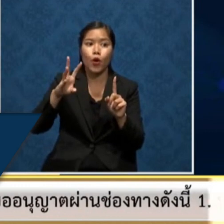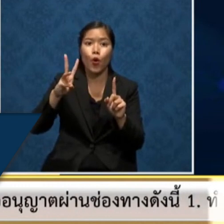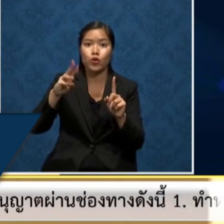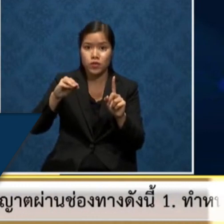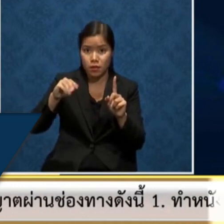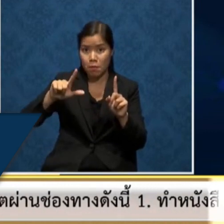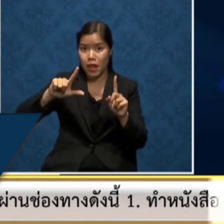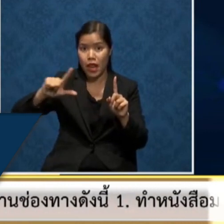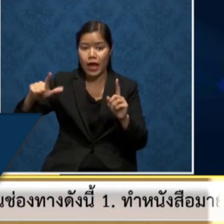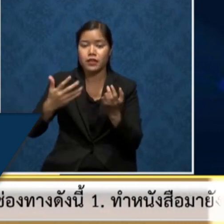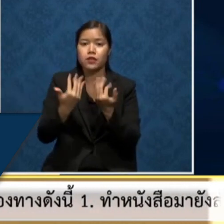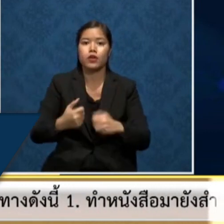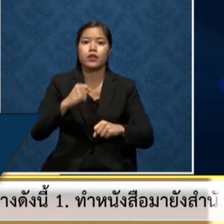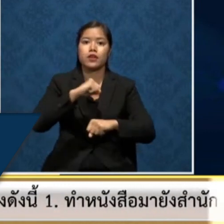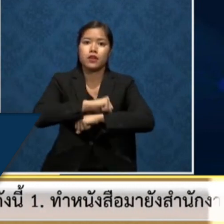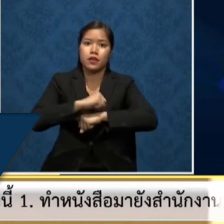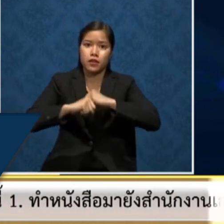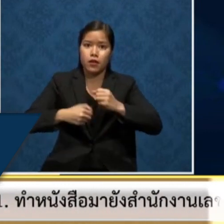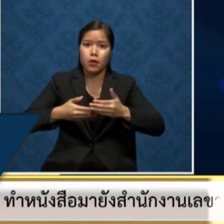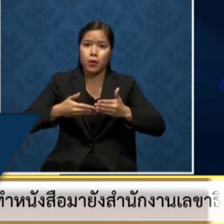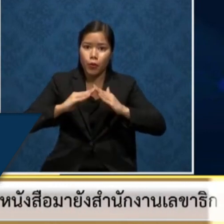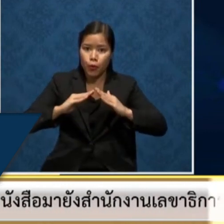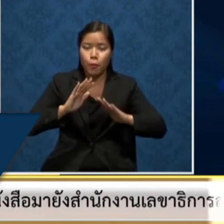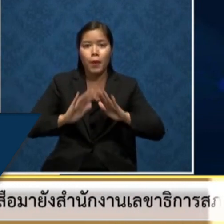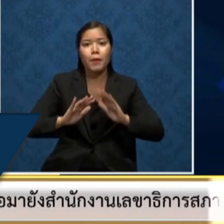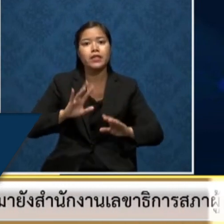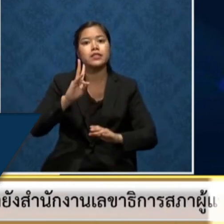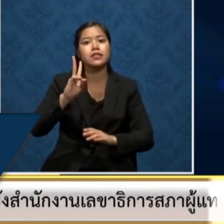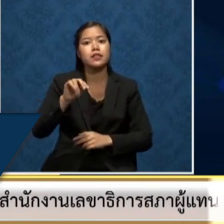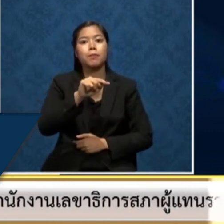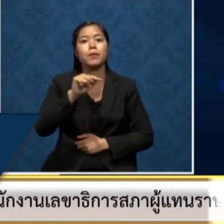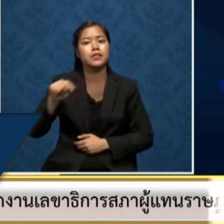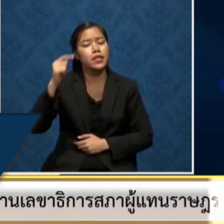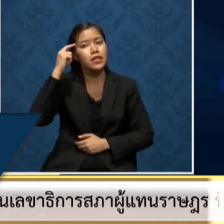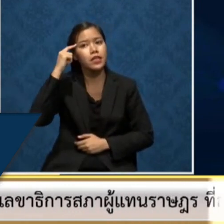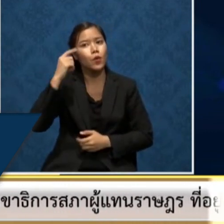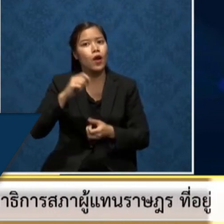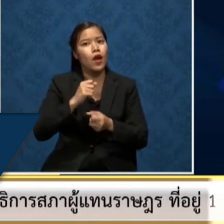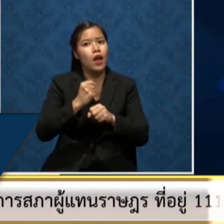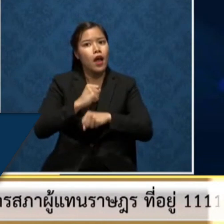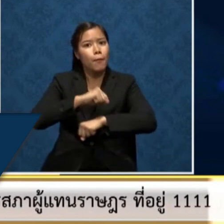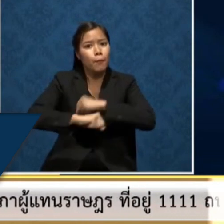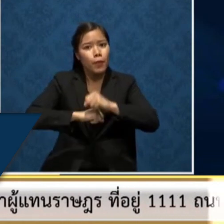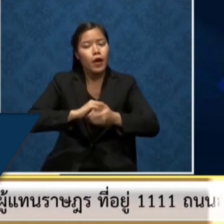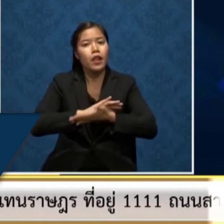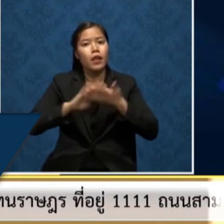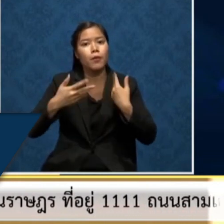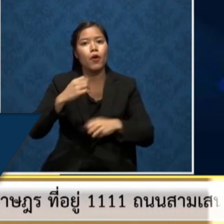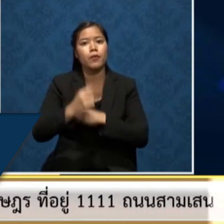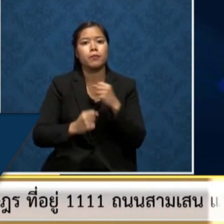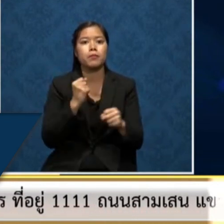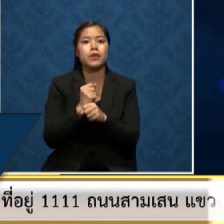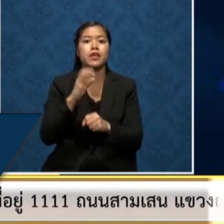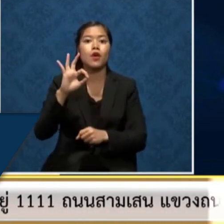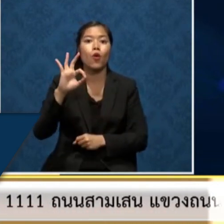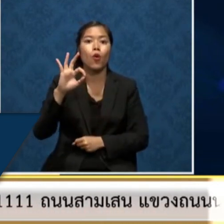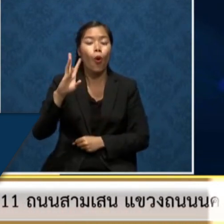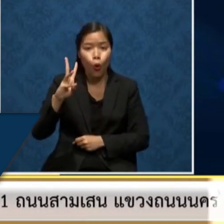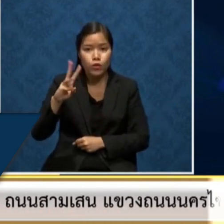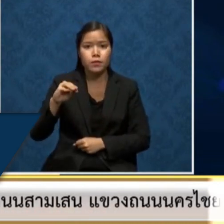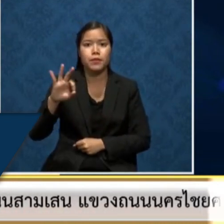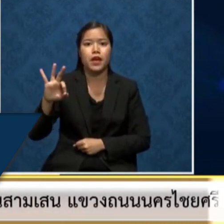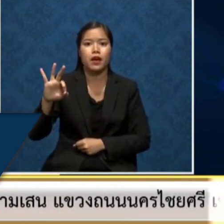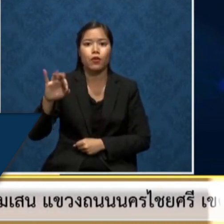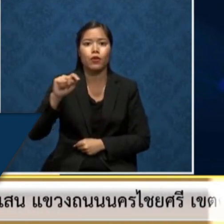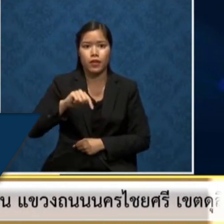ขณะนี้ดำเนินการไปแล้ว 70%แล้วคาดว่าจะแล้วเสร็จในปี2569ซึ่งโครงการนี้มีความ